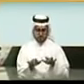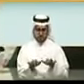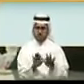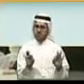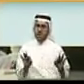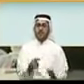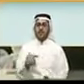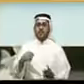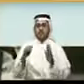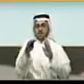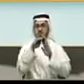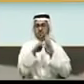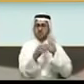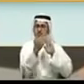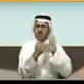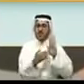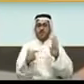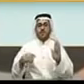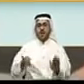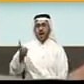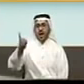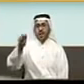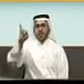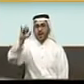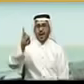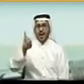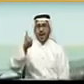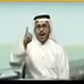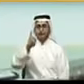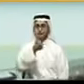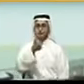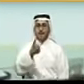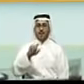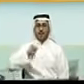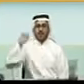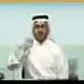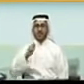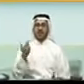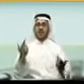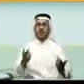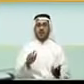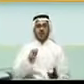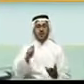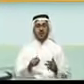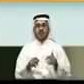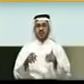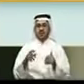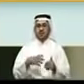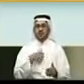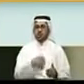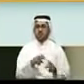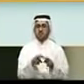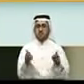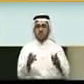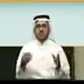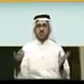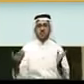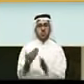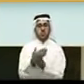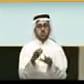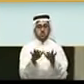مقيم صاحب العمل من الحصول على المعلومات الأساسية للمقيمين العاملين بالمنشأة